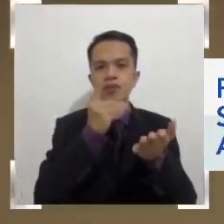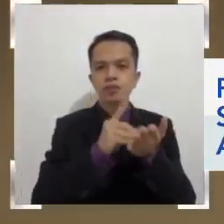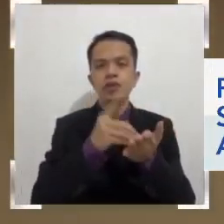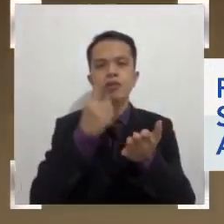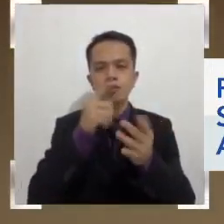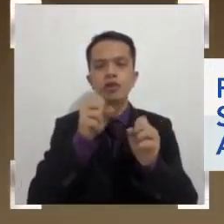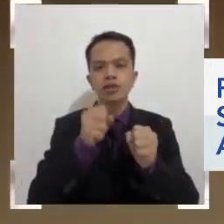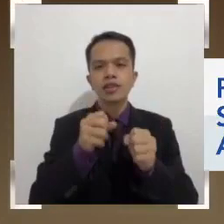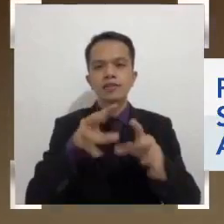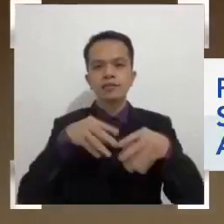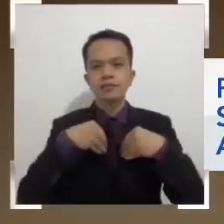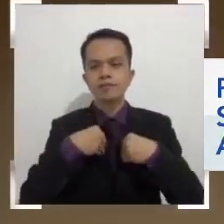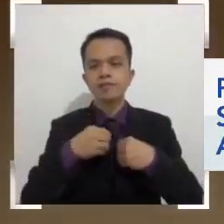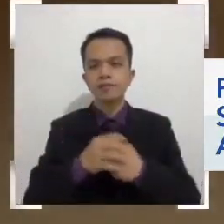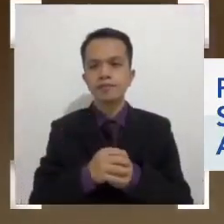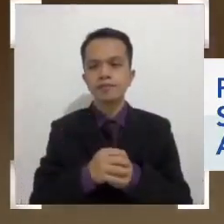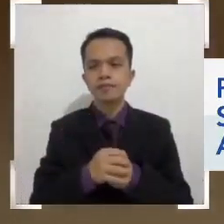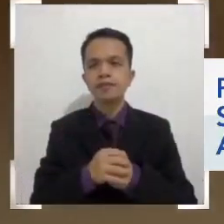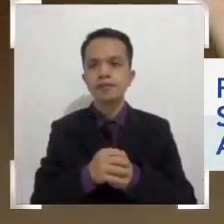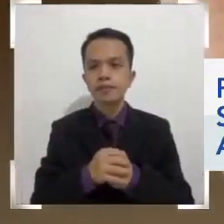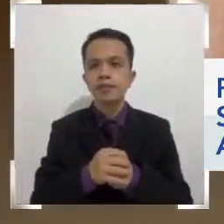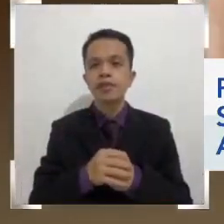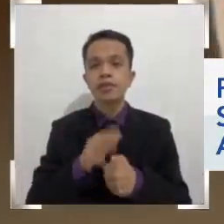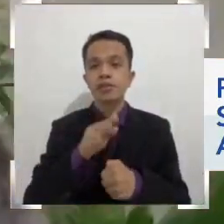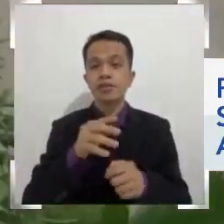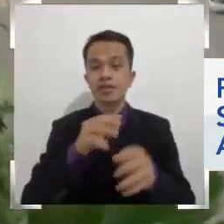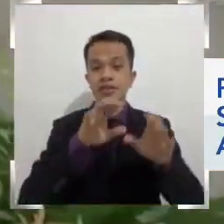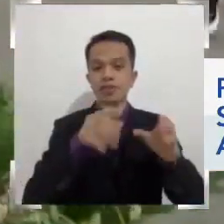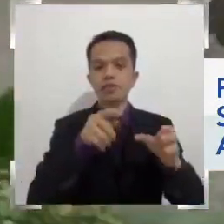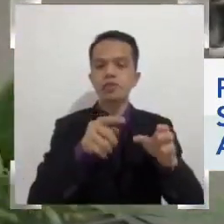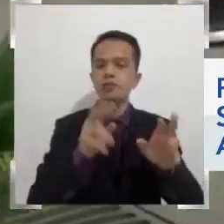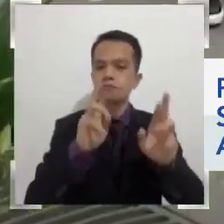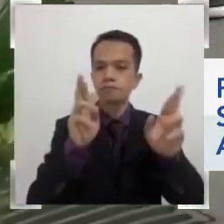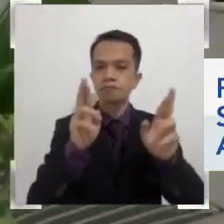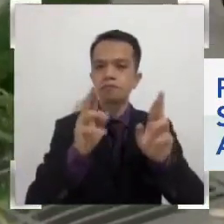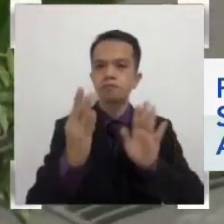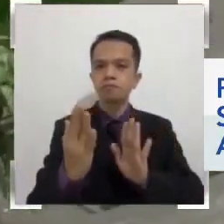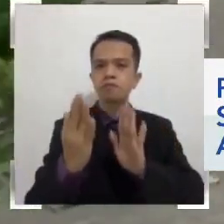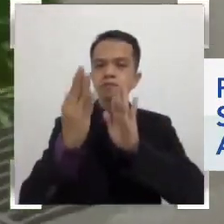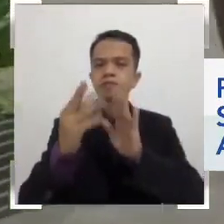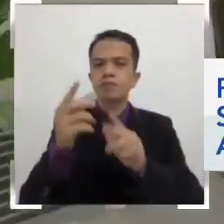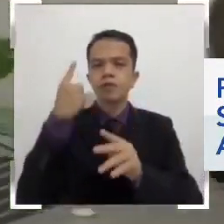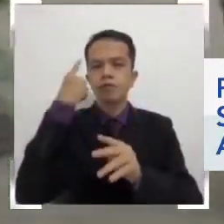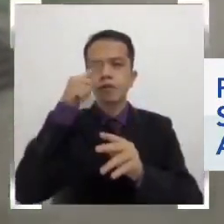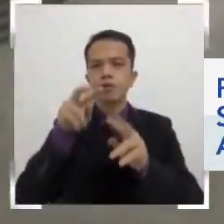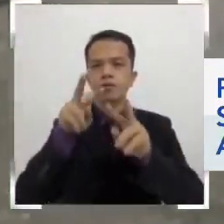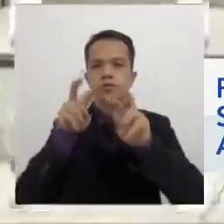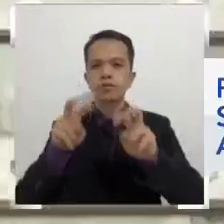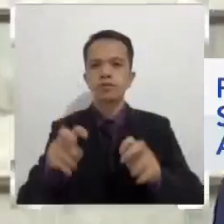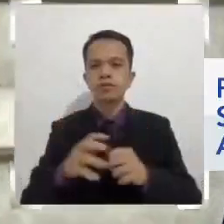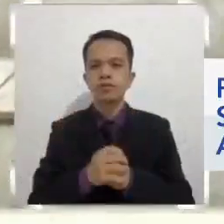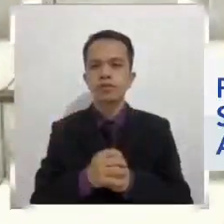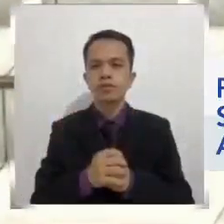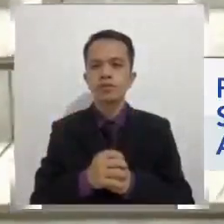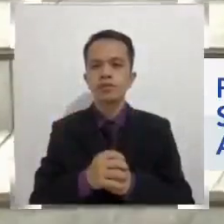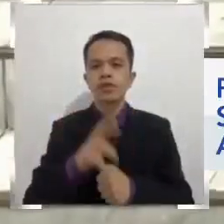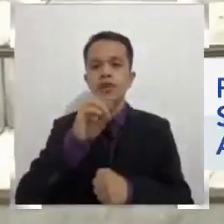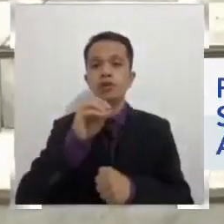Sampina. Tinayak ng kampo ni Bantag na handa rin siyang humarap sa investigasyon. Sabi naman ni Roy Mabasa,